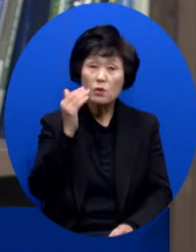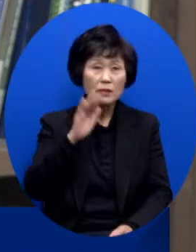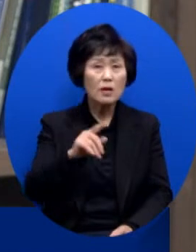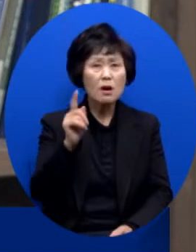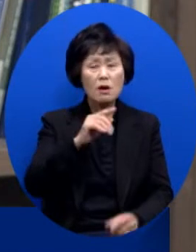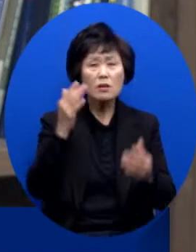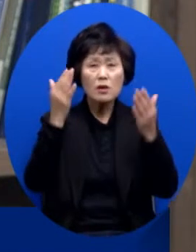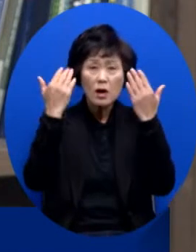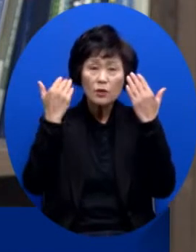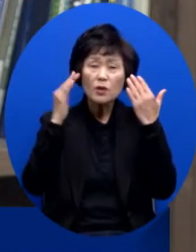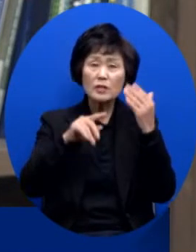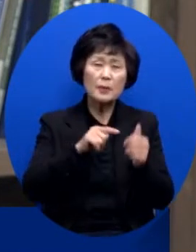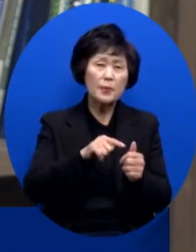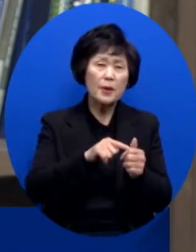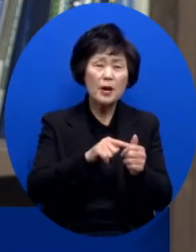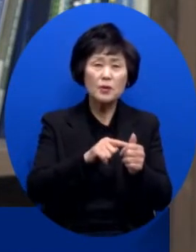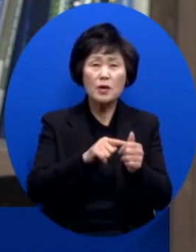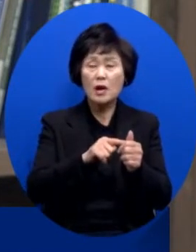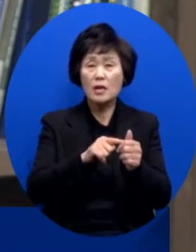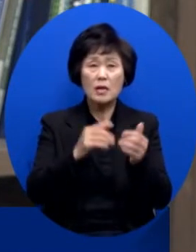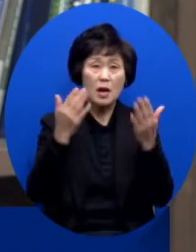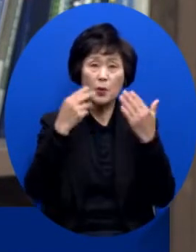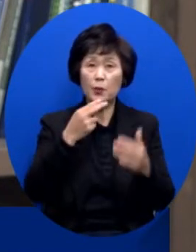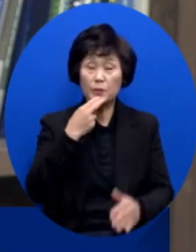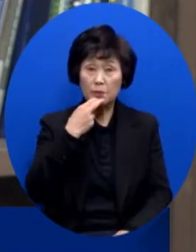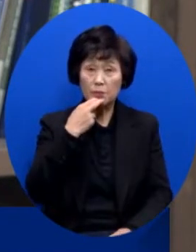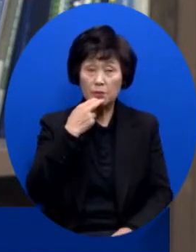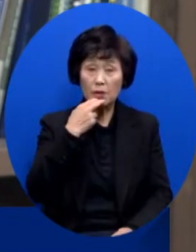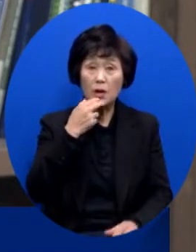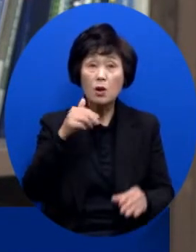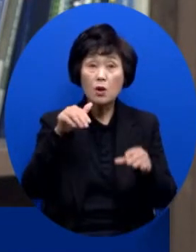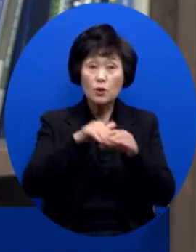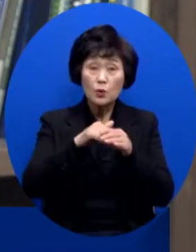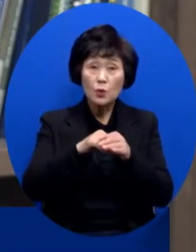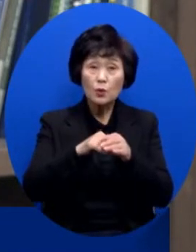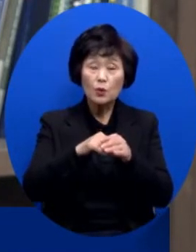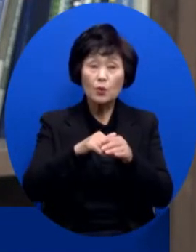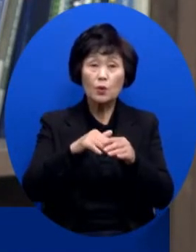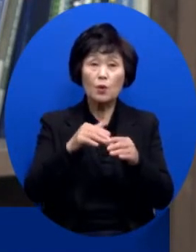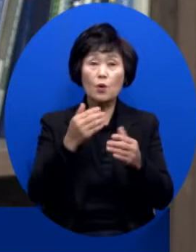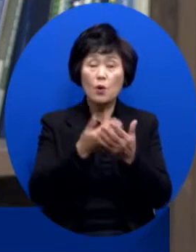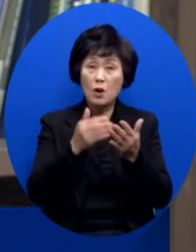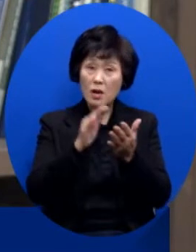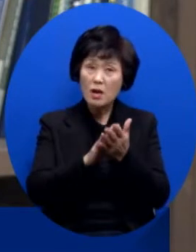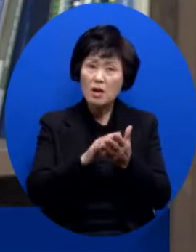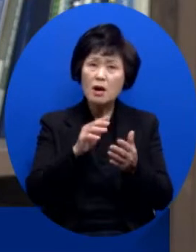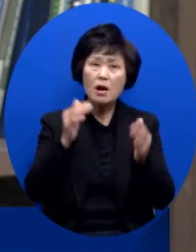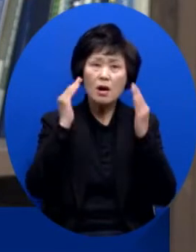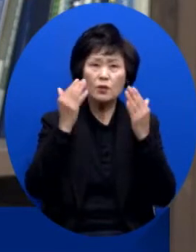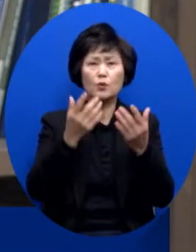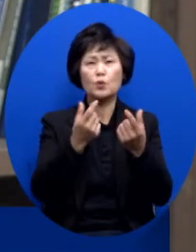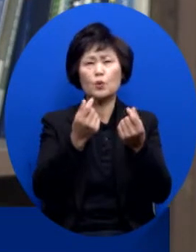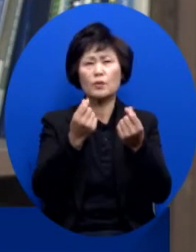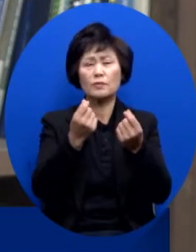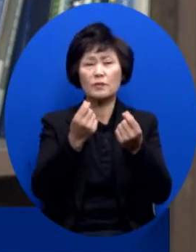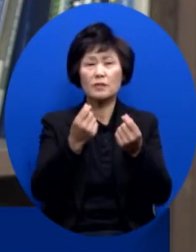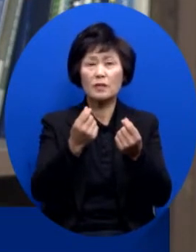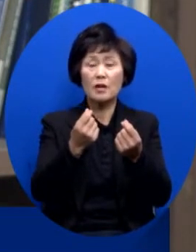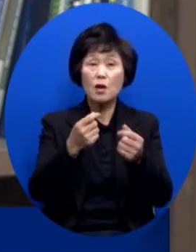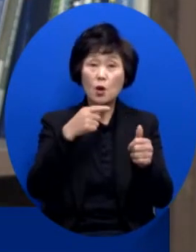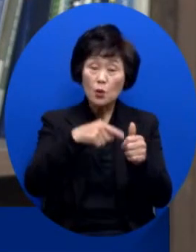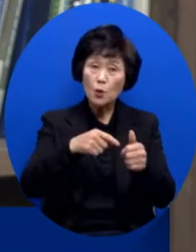강요하는 교육을 하고 있지는 않아요 이 종교 교육을 하고 있는 학교들은 다 개별 종교계 학교들이 인데 그 종교의 학교들의 교육